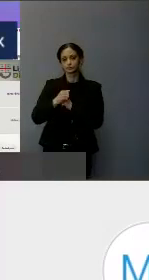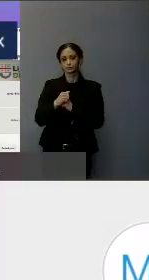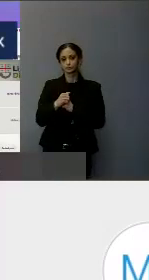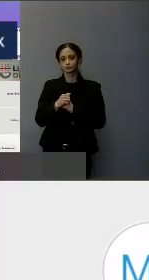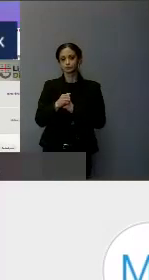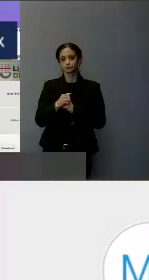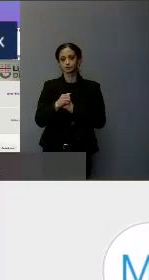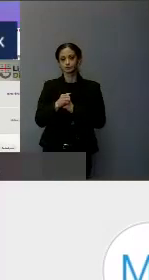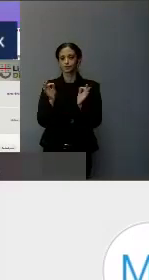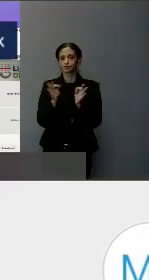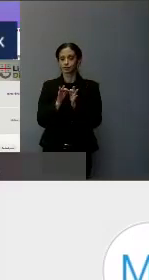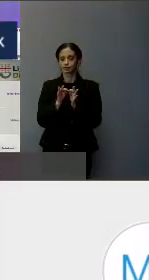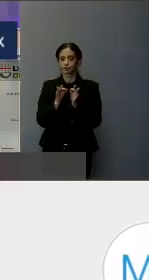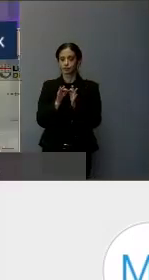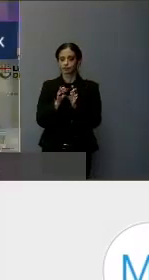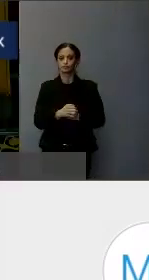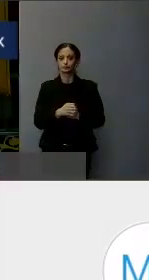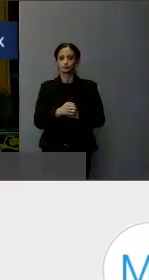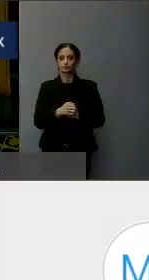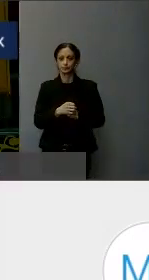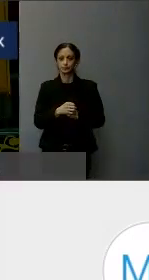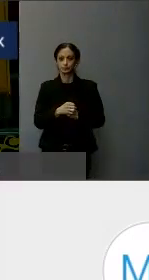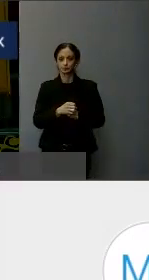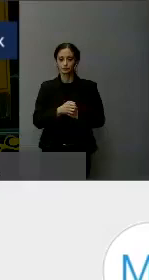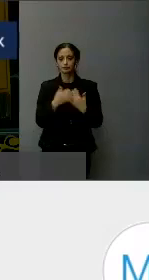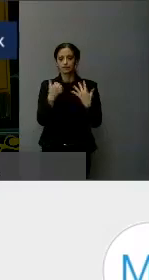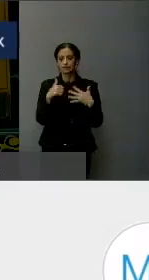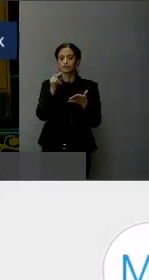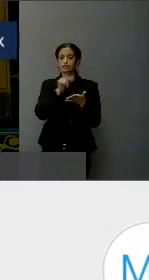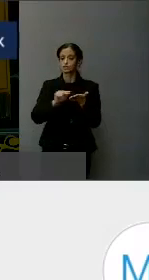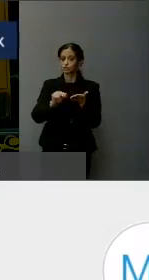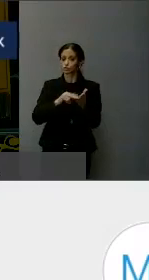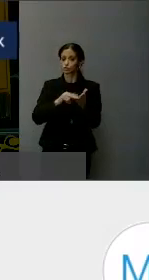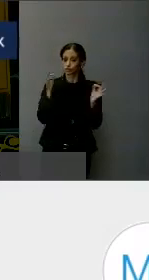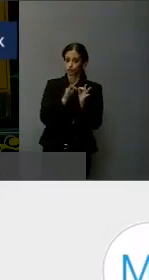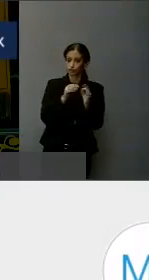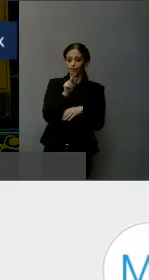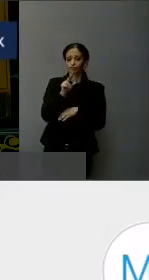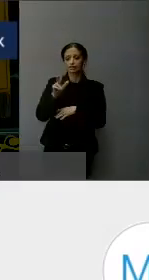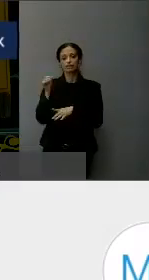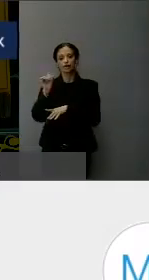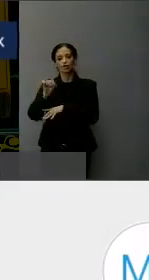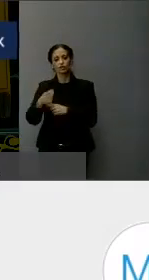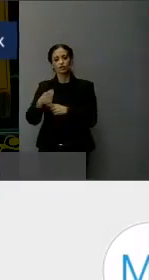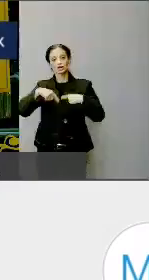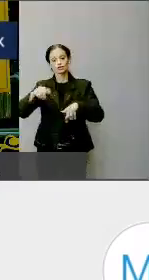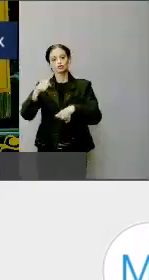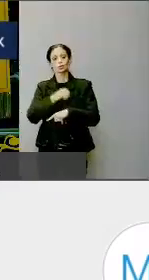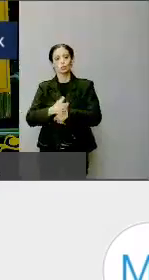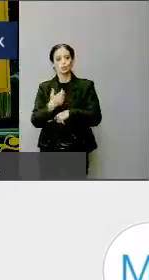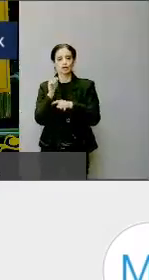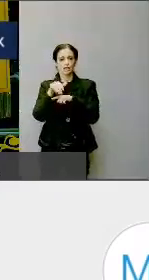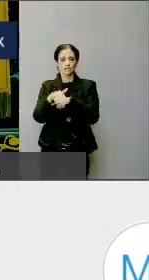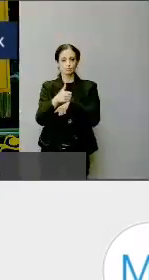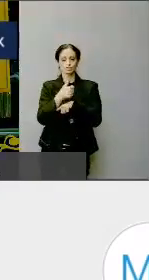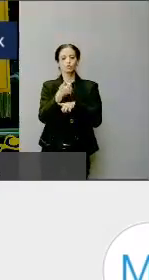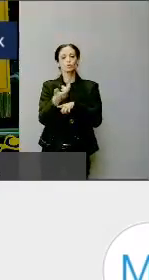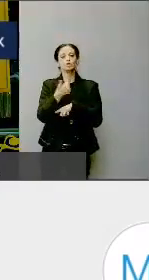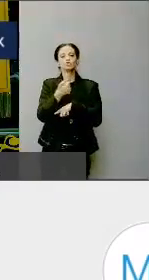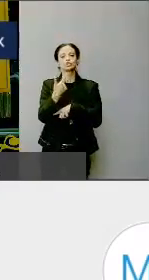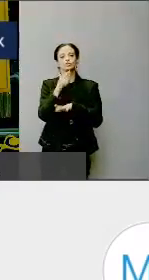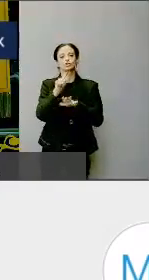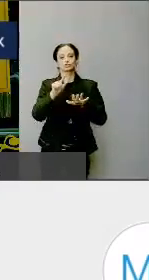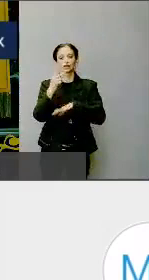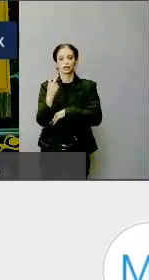amorevole 16 voti favorevoli 23 contrari il consiglio comunale respinge il numero 172